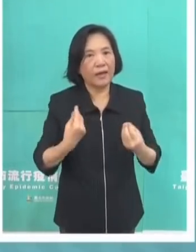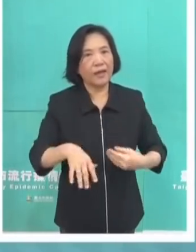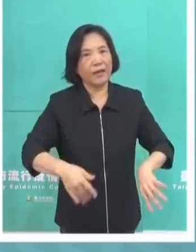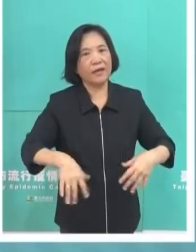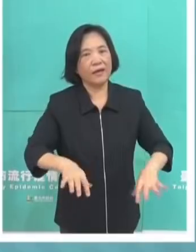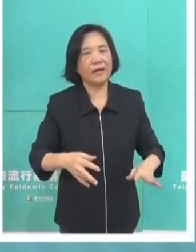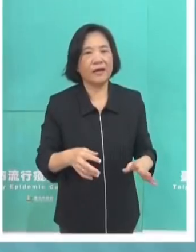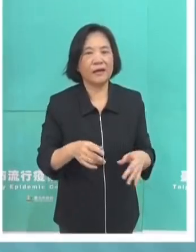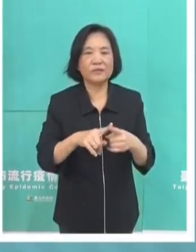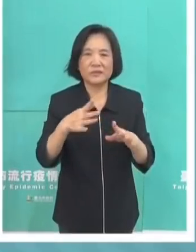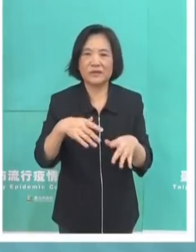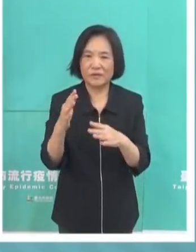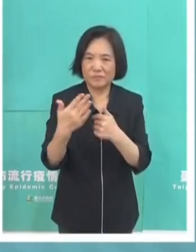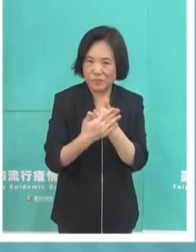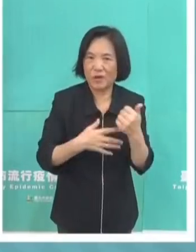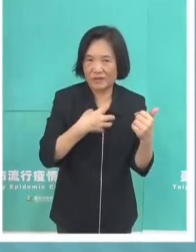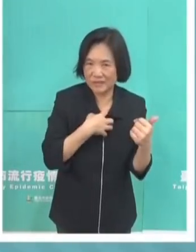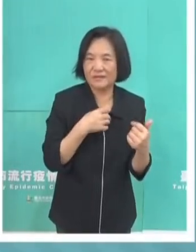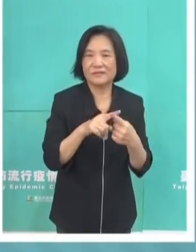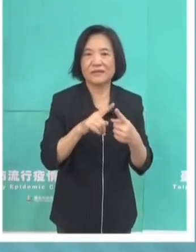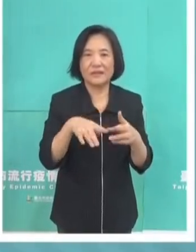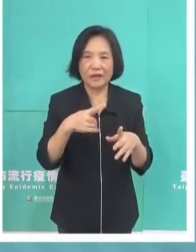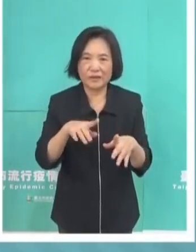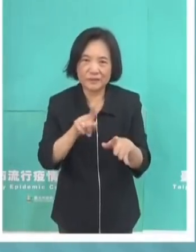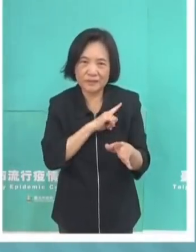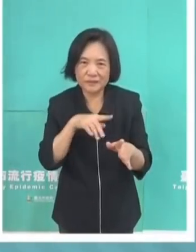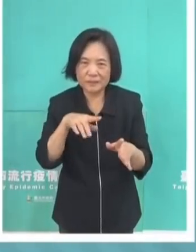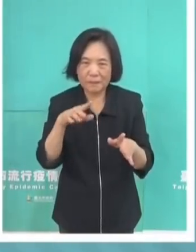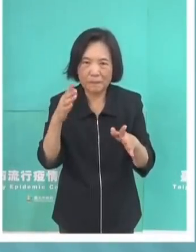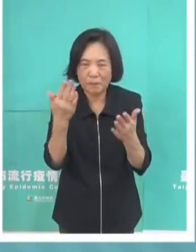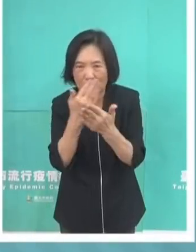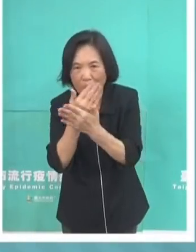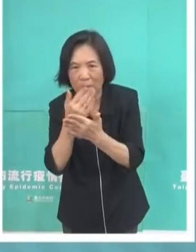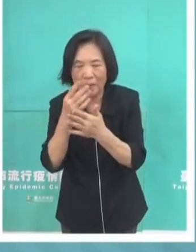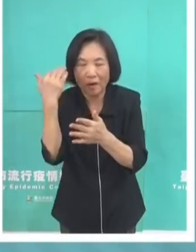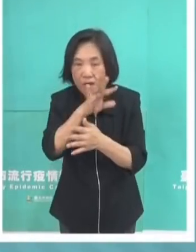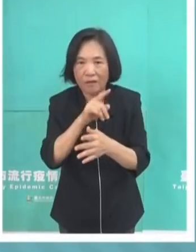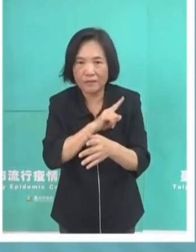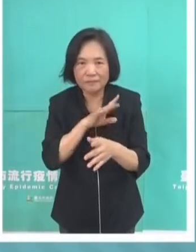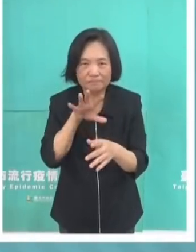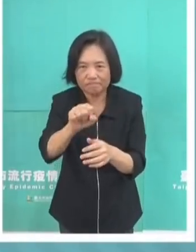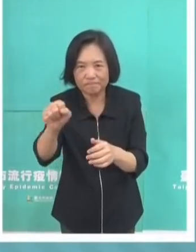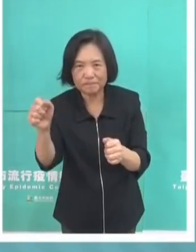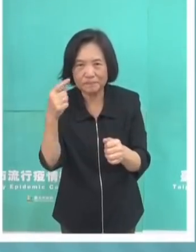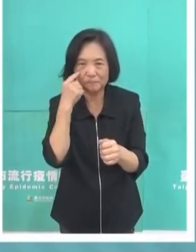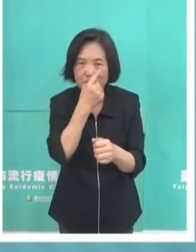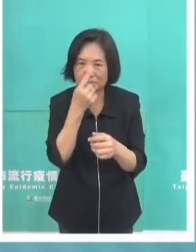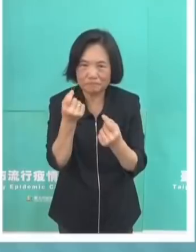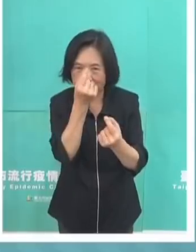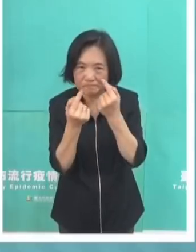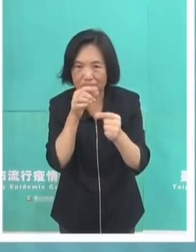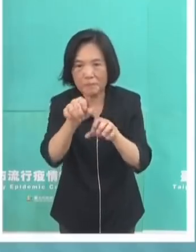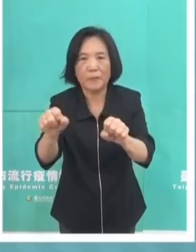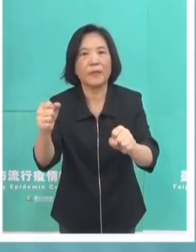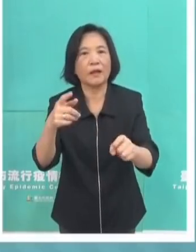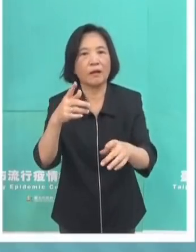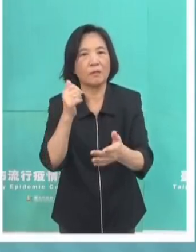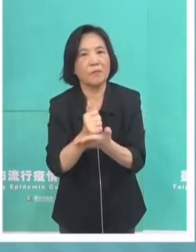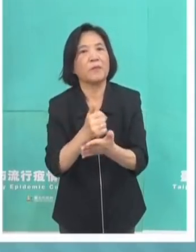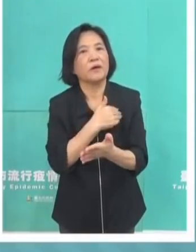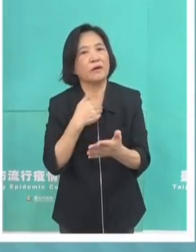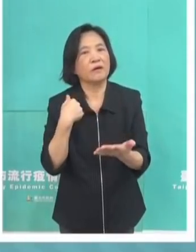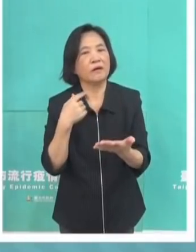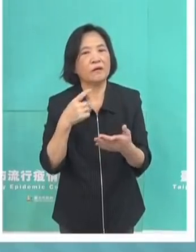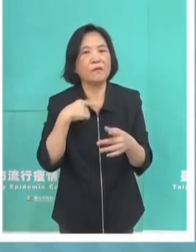变能力加上保险，应变加保险是一个产业运作的一个。必须要去采用